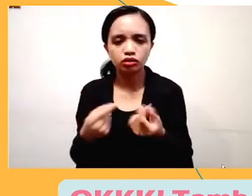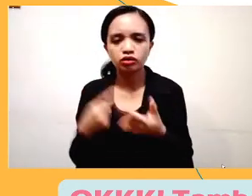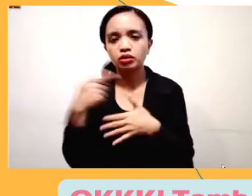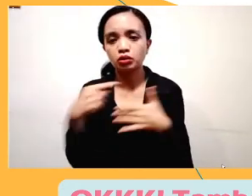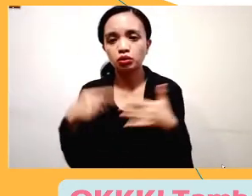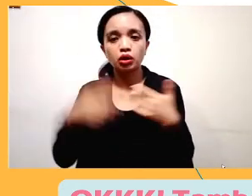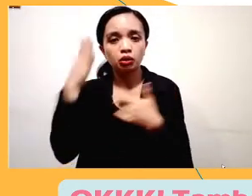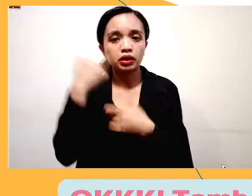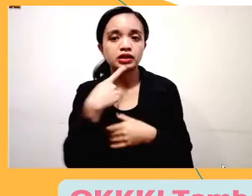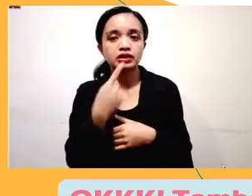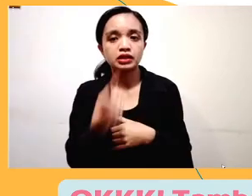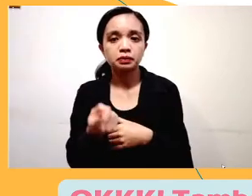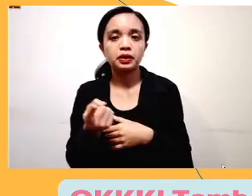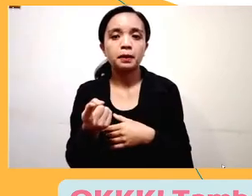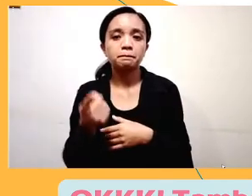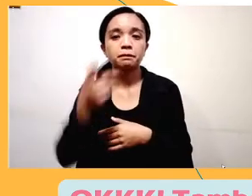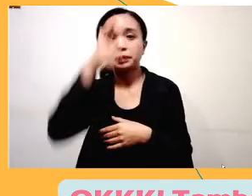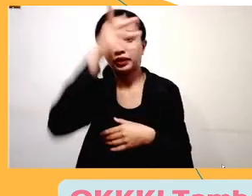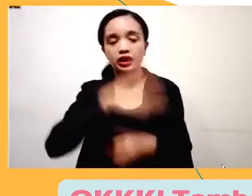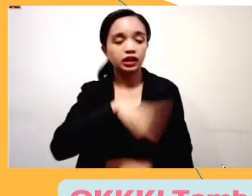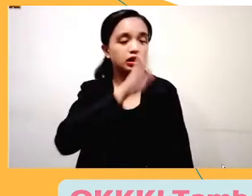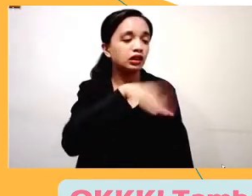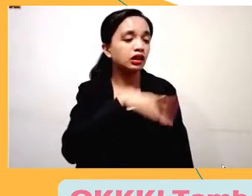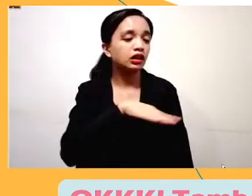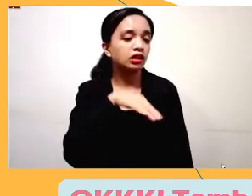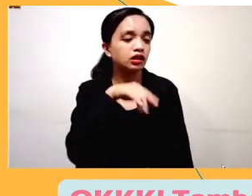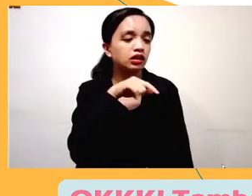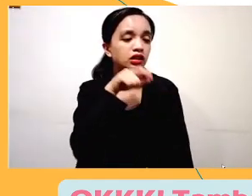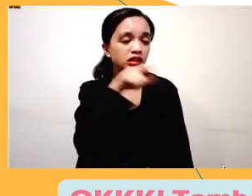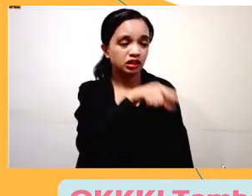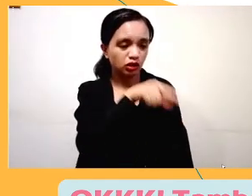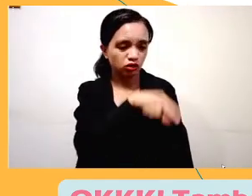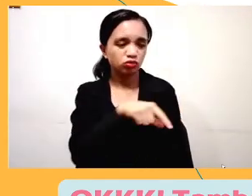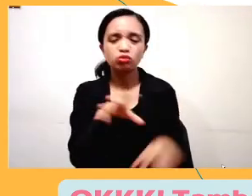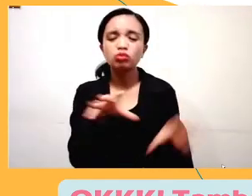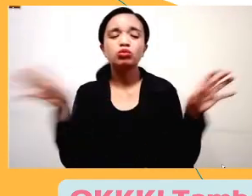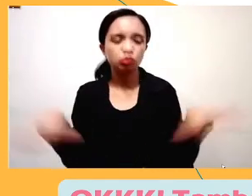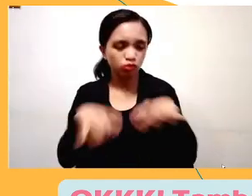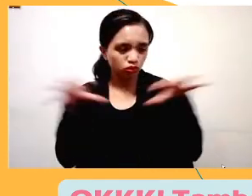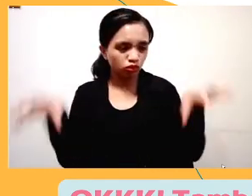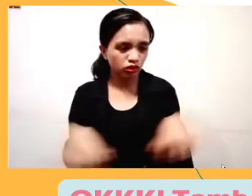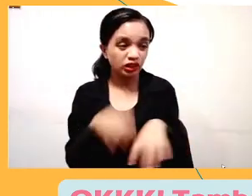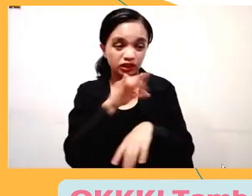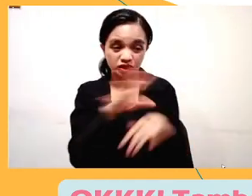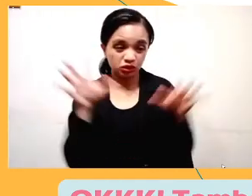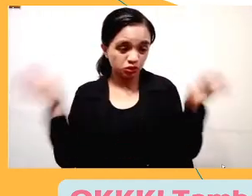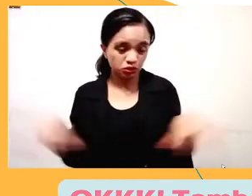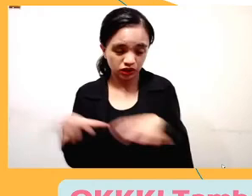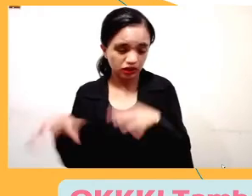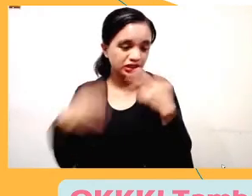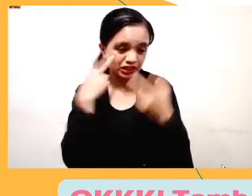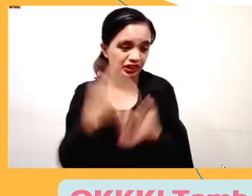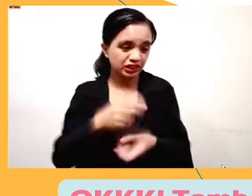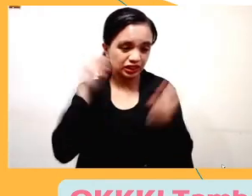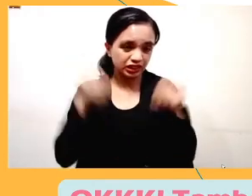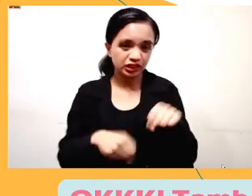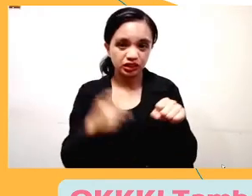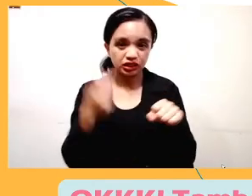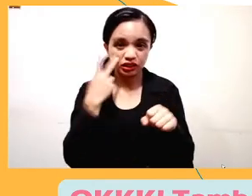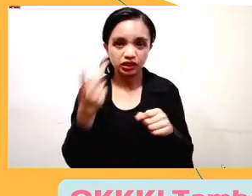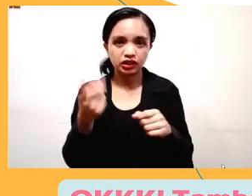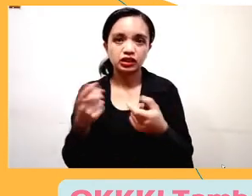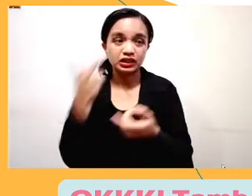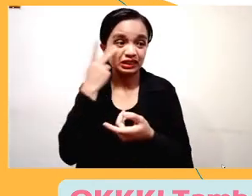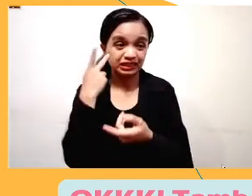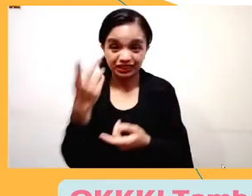sa'yo ng Diyos, anak, kumilos ka na. Kasi habang kumikilos ka, ayan, matatapakan mo na siya. Nasa harapan mo na